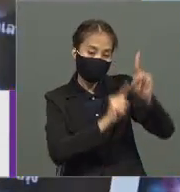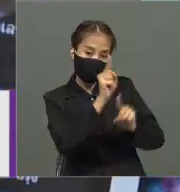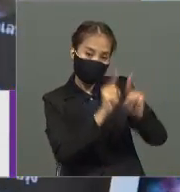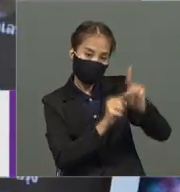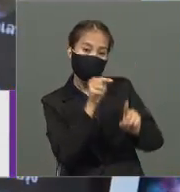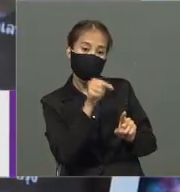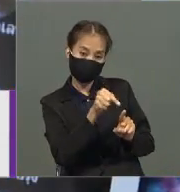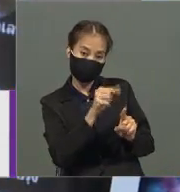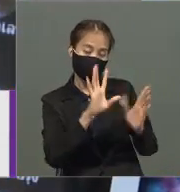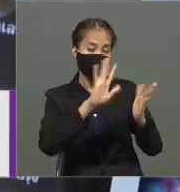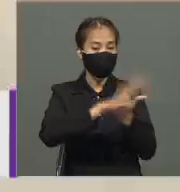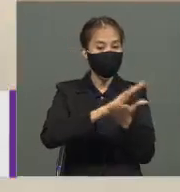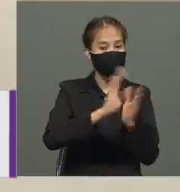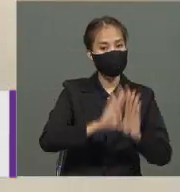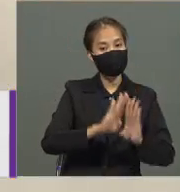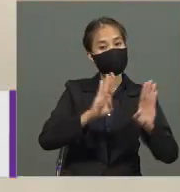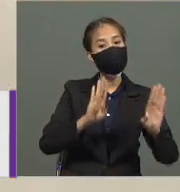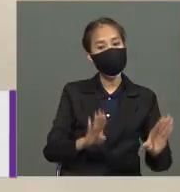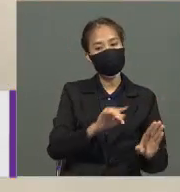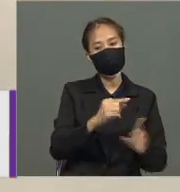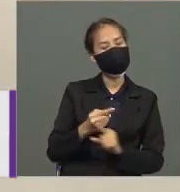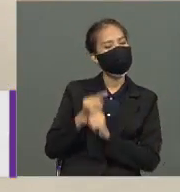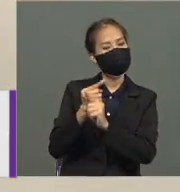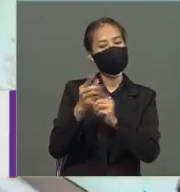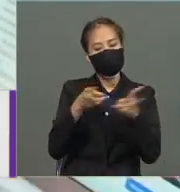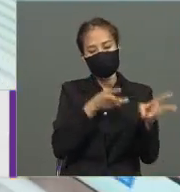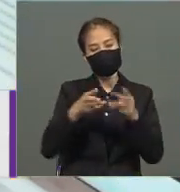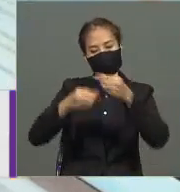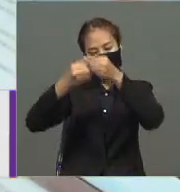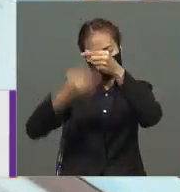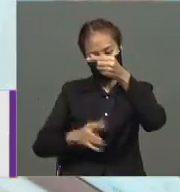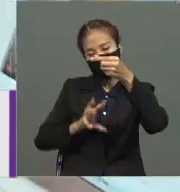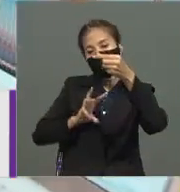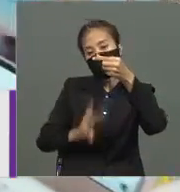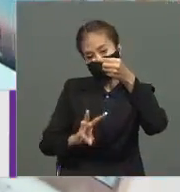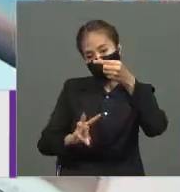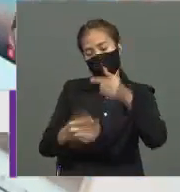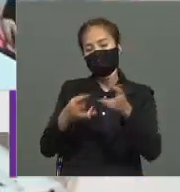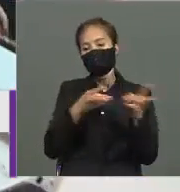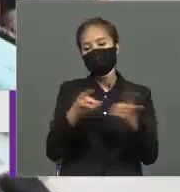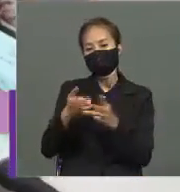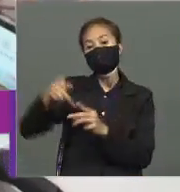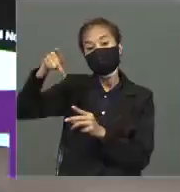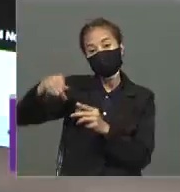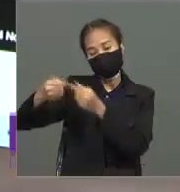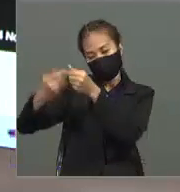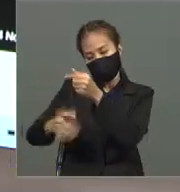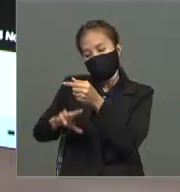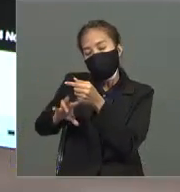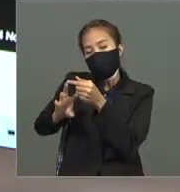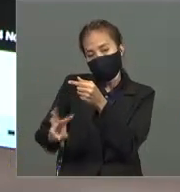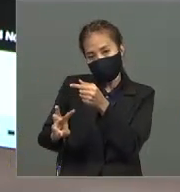Stopโกลพลัสตามปฏิบัติตามข้อกำหนด 6มาตรการหลัก 6มาตรการเสริมคะแล้วก็เจ็บแนวทาง